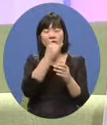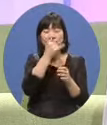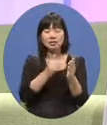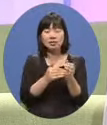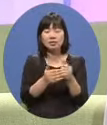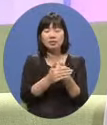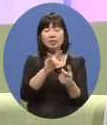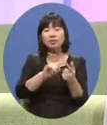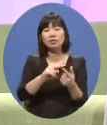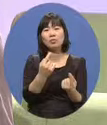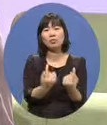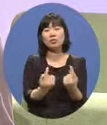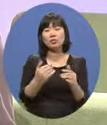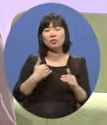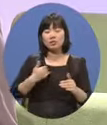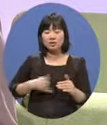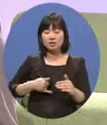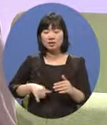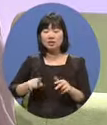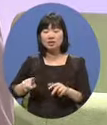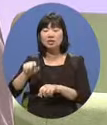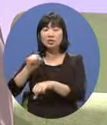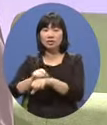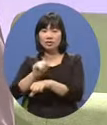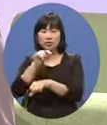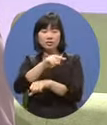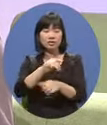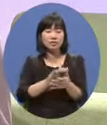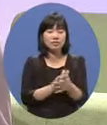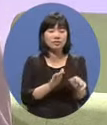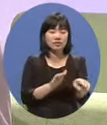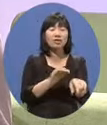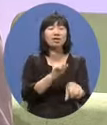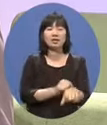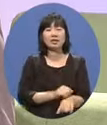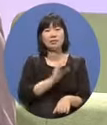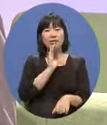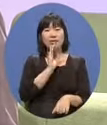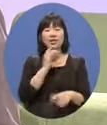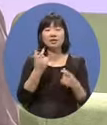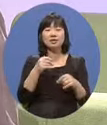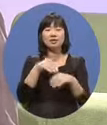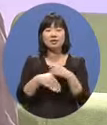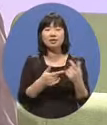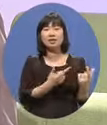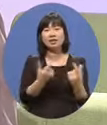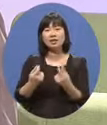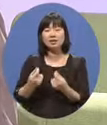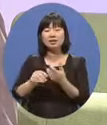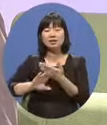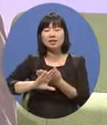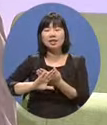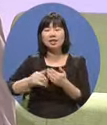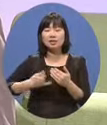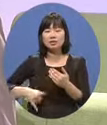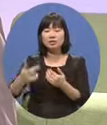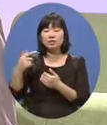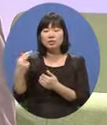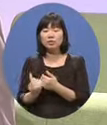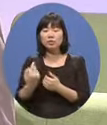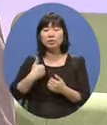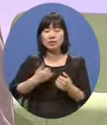네. 그런데 그러시기보다는 우리 아이는 이걸 잘하고, 아, 저 친구는 이걸 잘하는구나. 이런 식으로 같이 남의 자식도